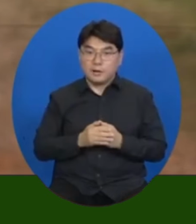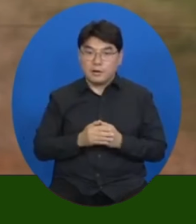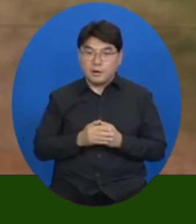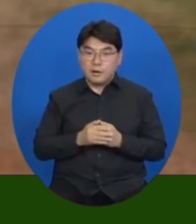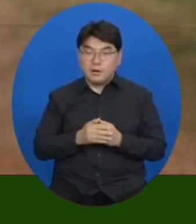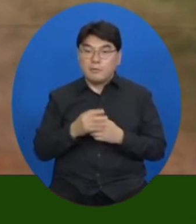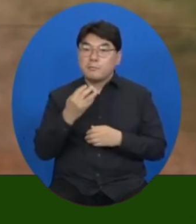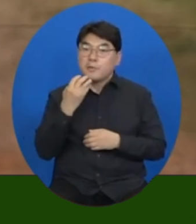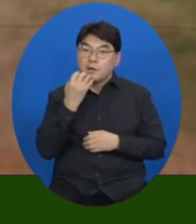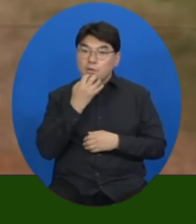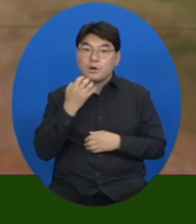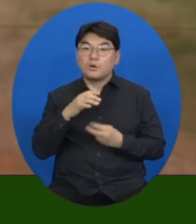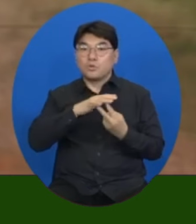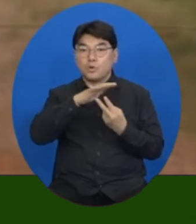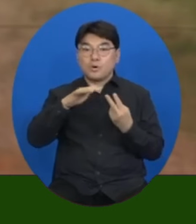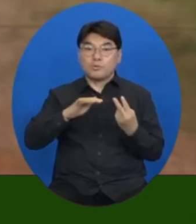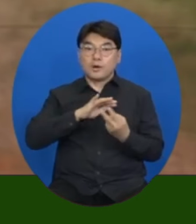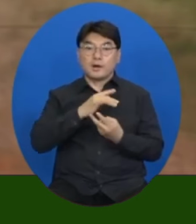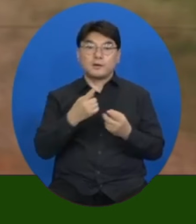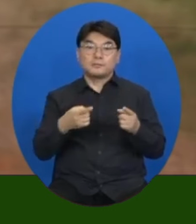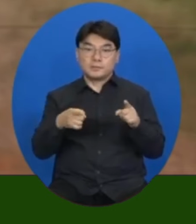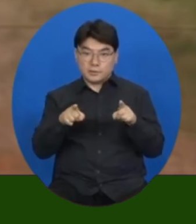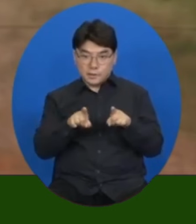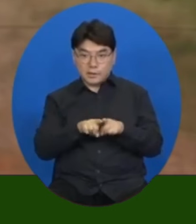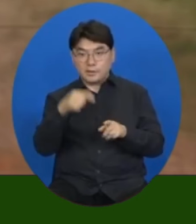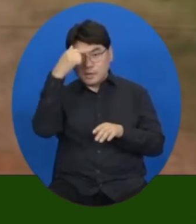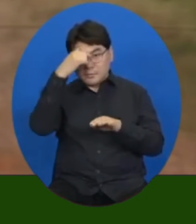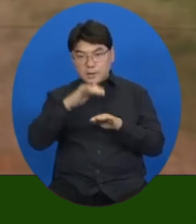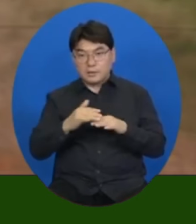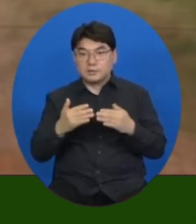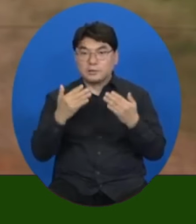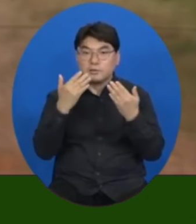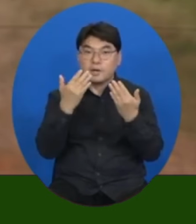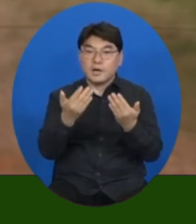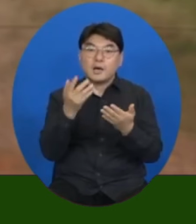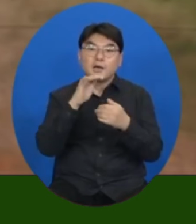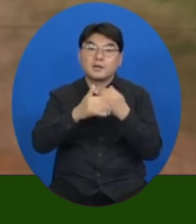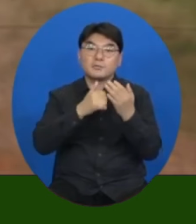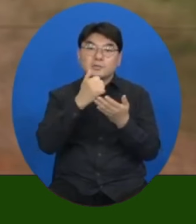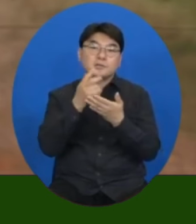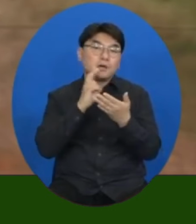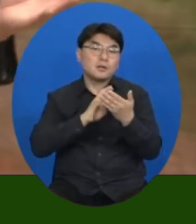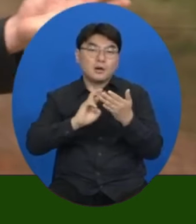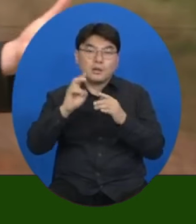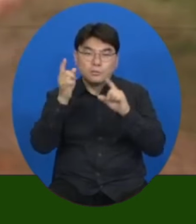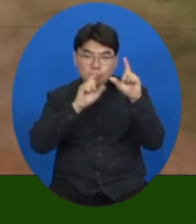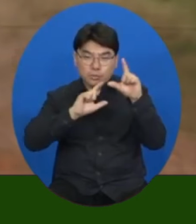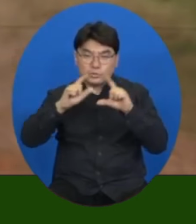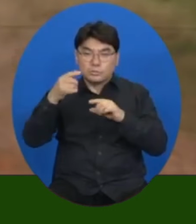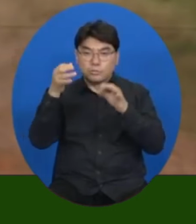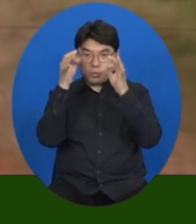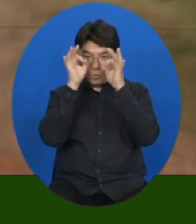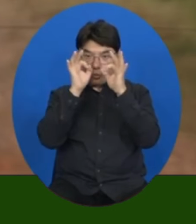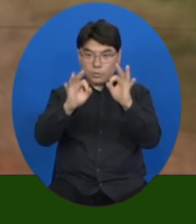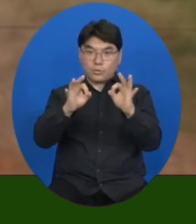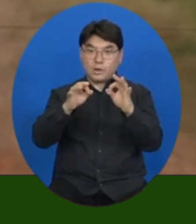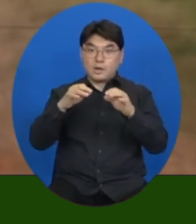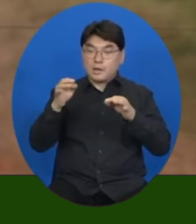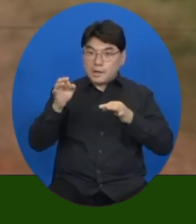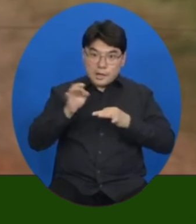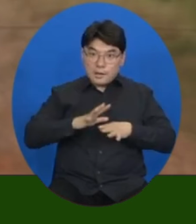요한과 함께 성전에 들어가서 그들과 함께 예배하며 하나님을 찬양하는 모습을 보고 사람들이 깜짝